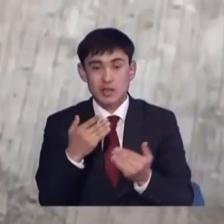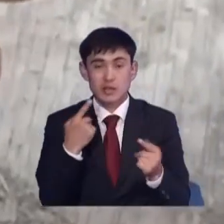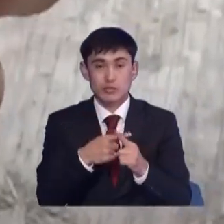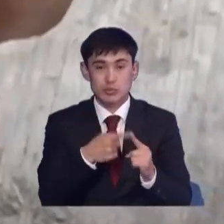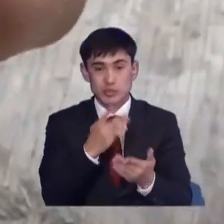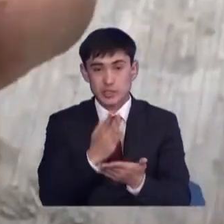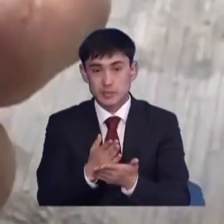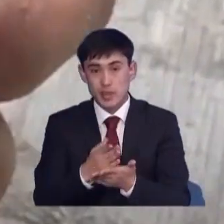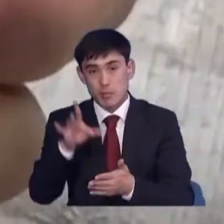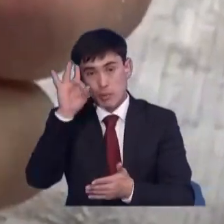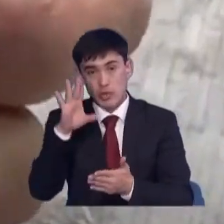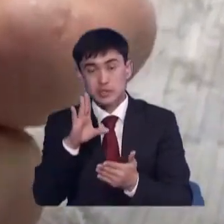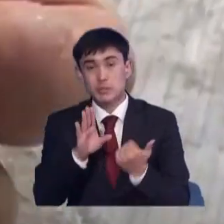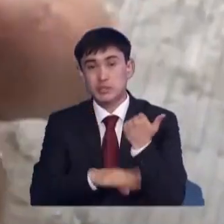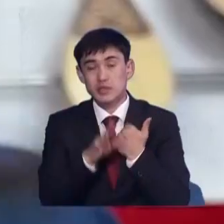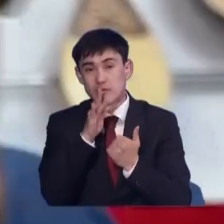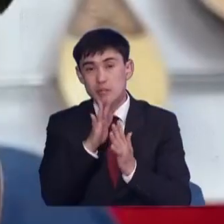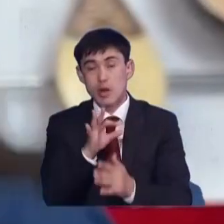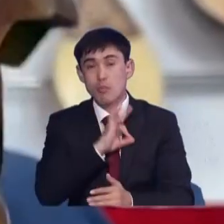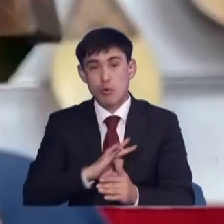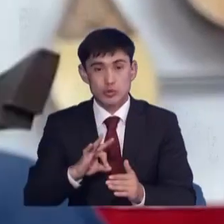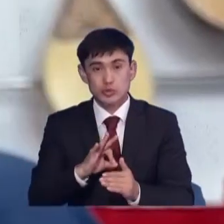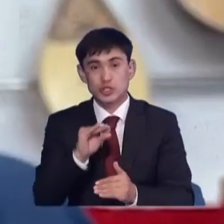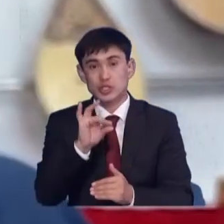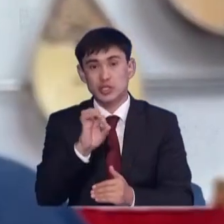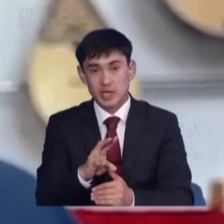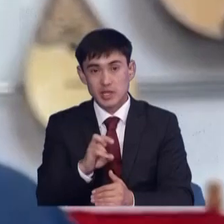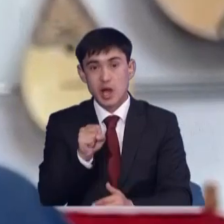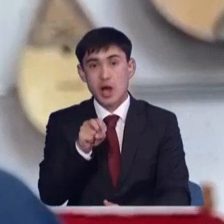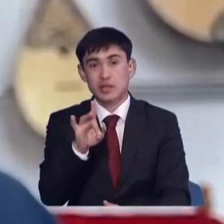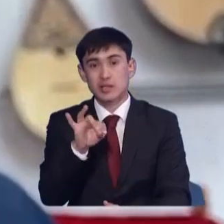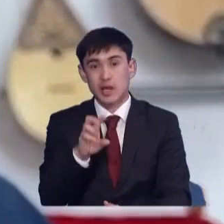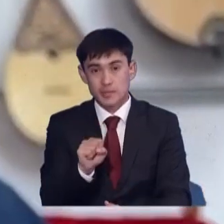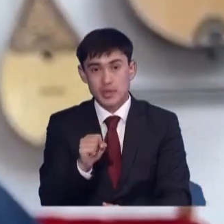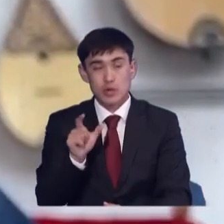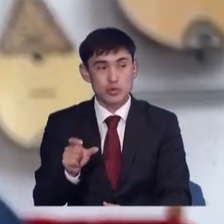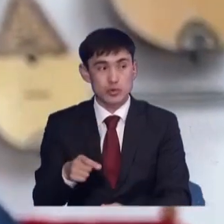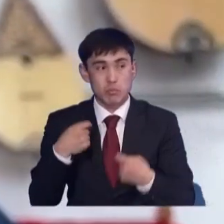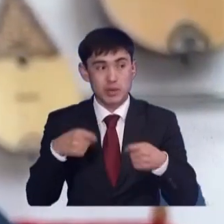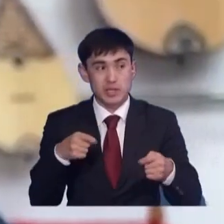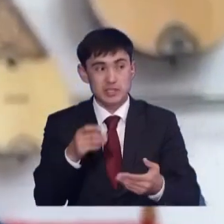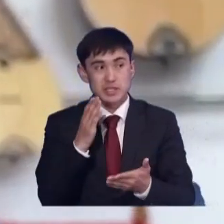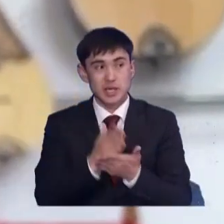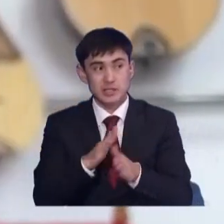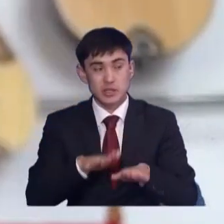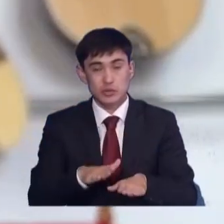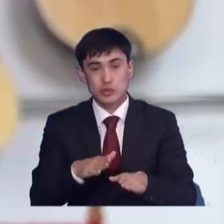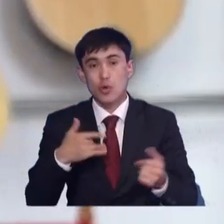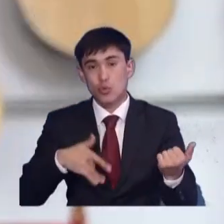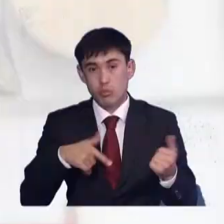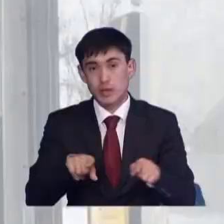инструментов. Популярностью в последнее время стали пользоваться жетиген и адырна. Но лидером продаж по-прежнему остается